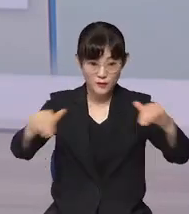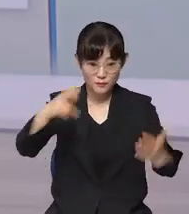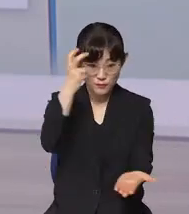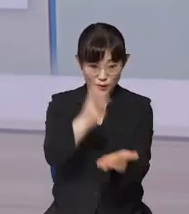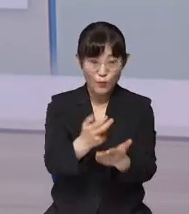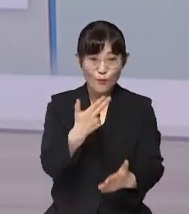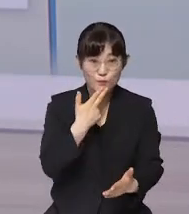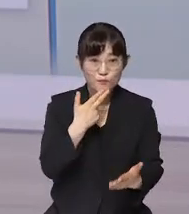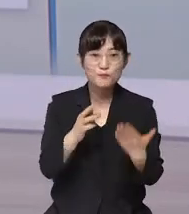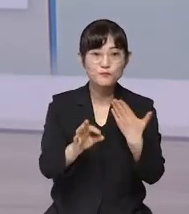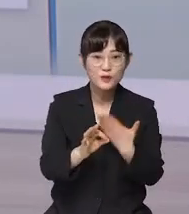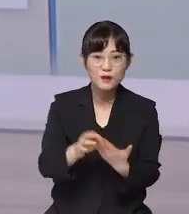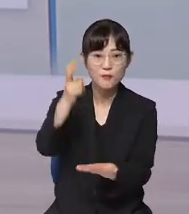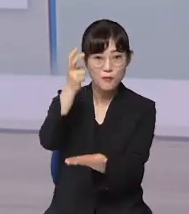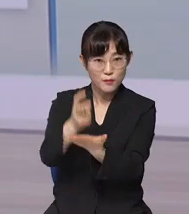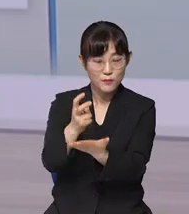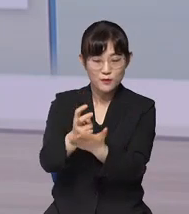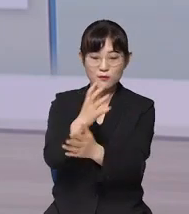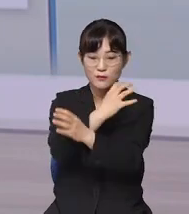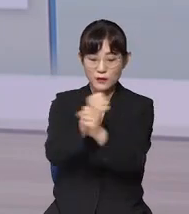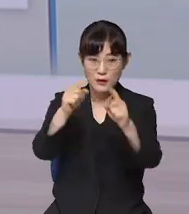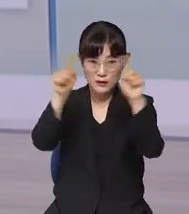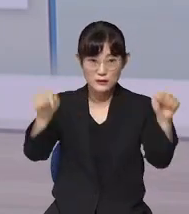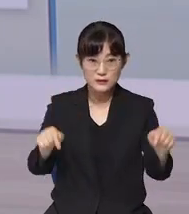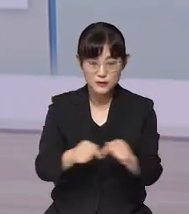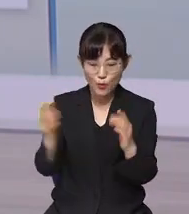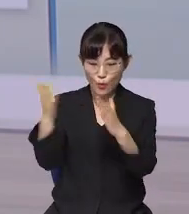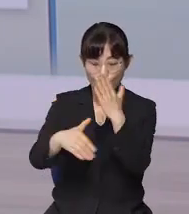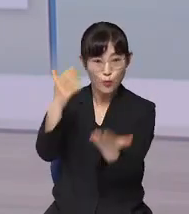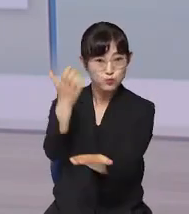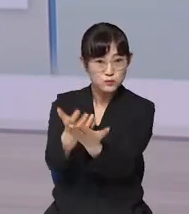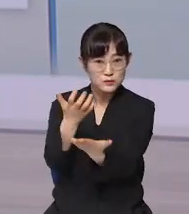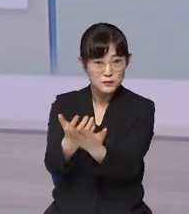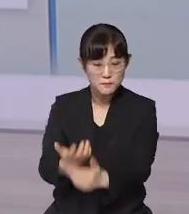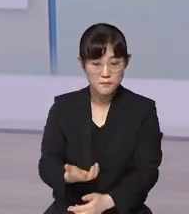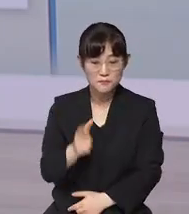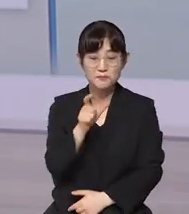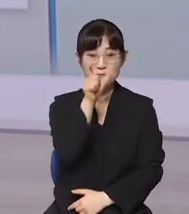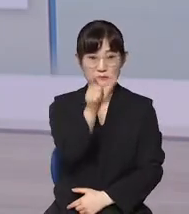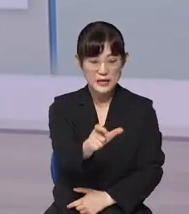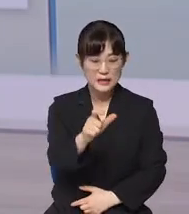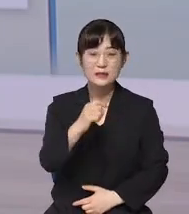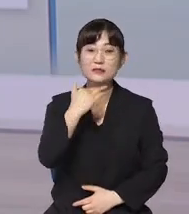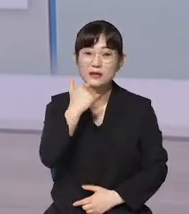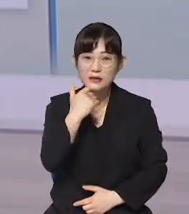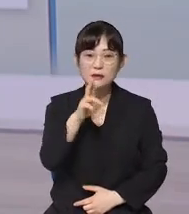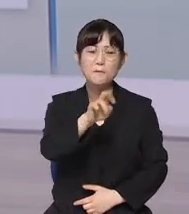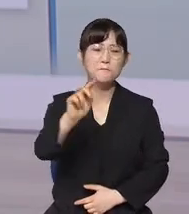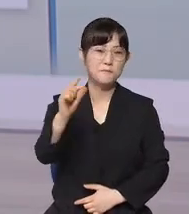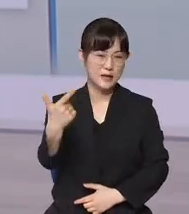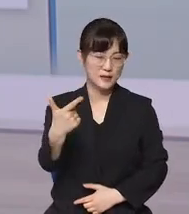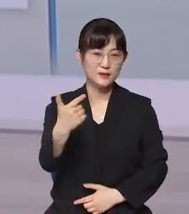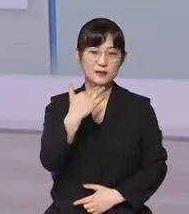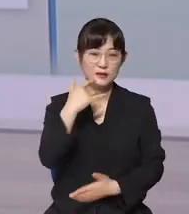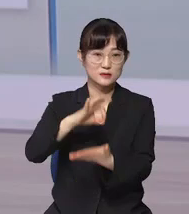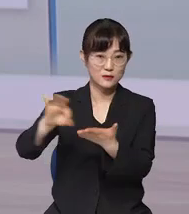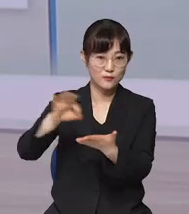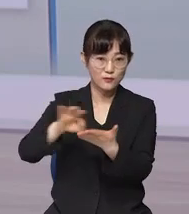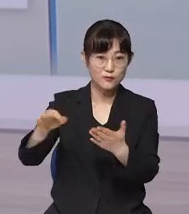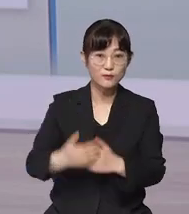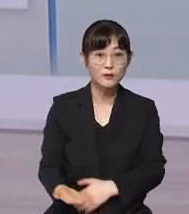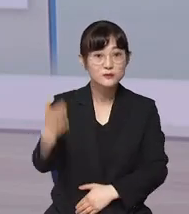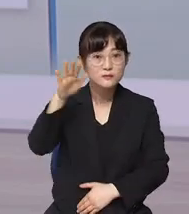규정이 없는 한 법령이나 계약서 본문 등의 표시된 나이는 모두 만나이로 해석하면 되는데요 하지만